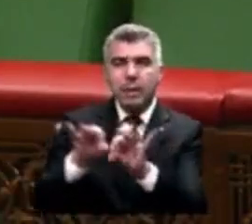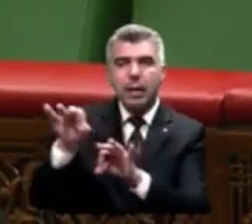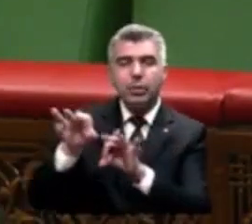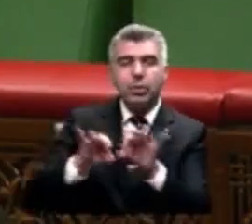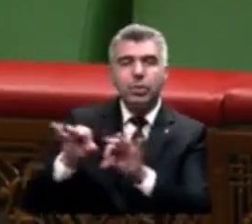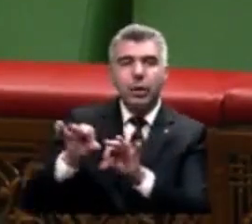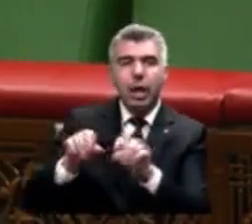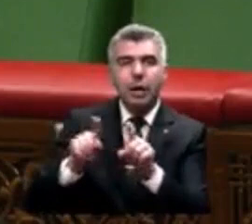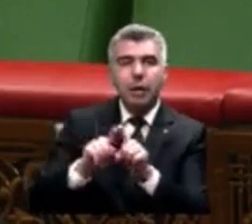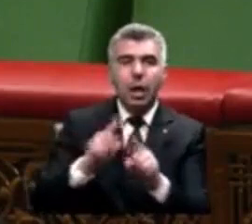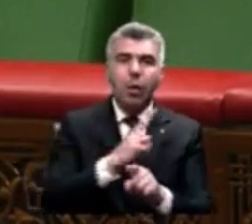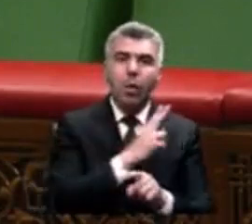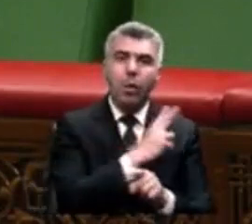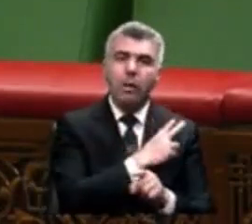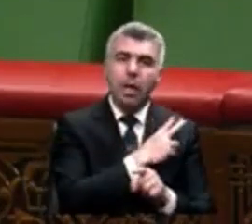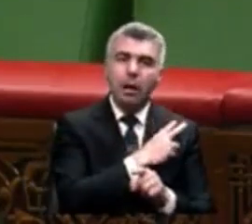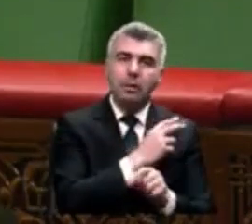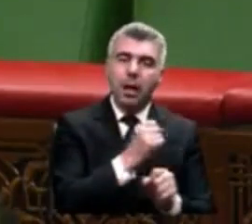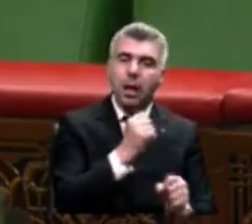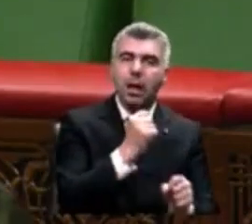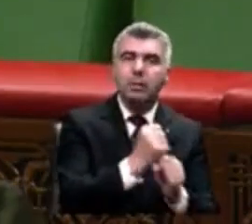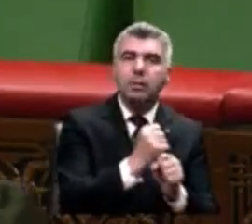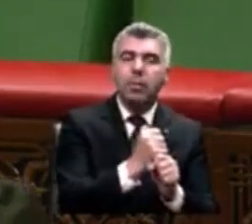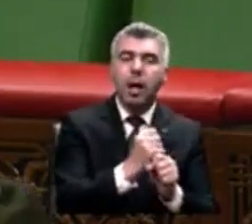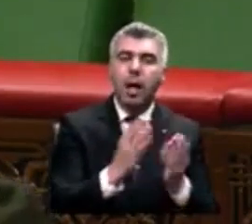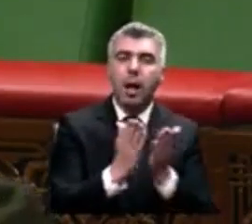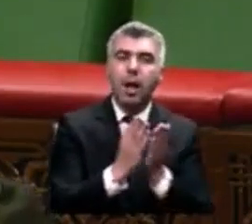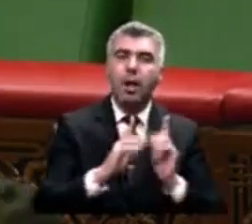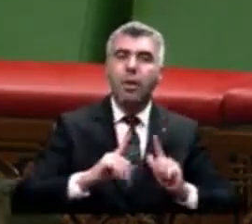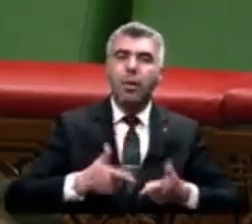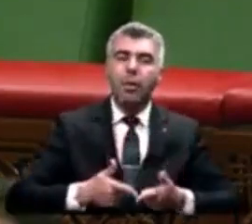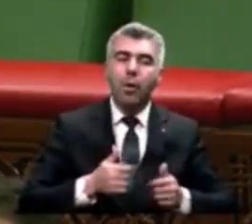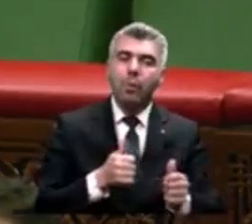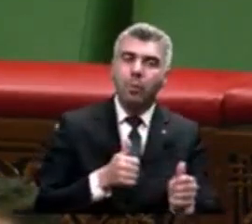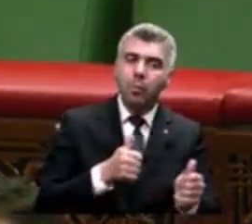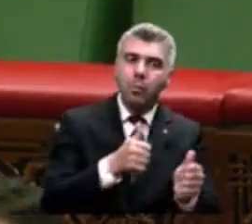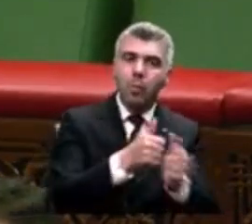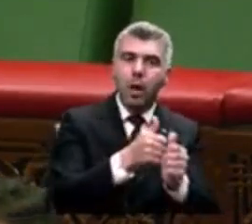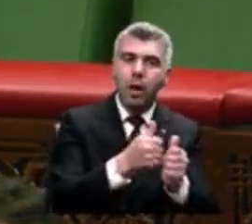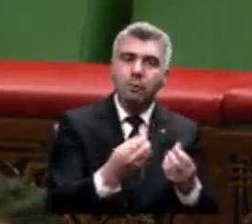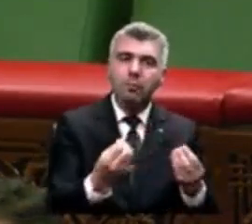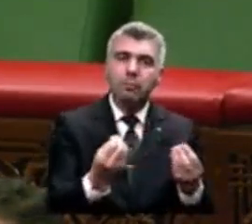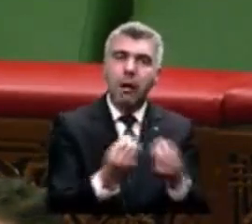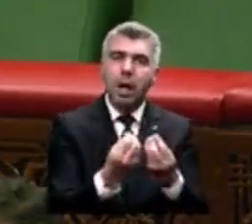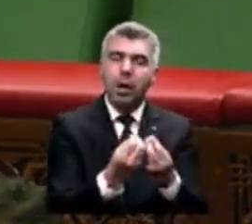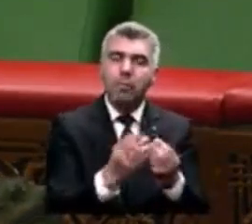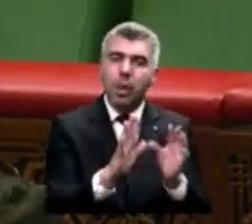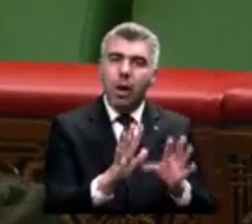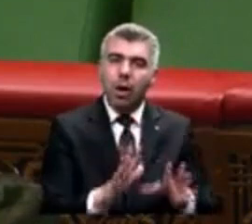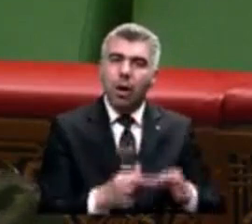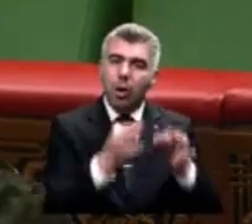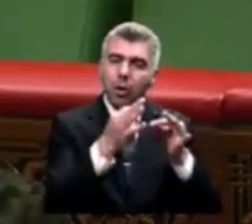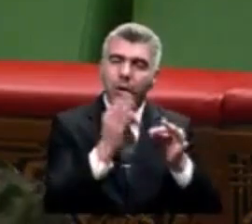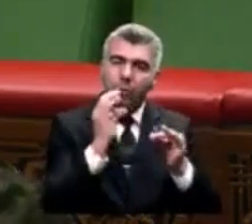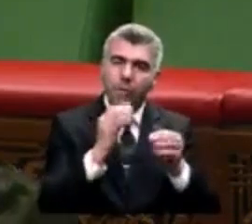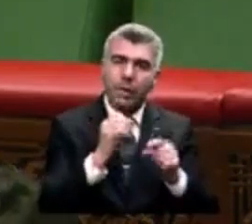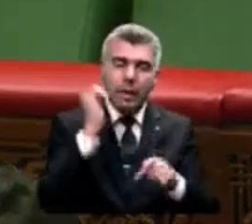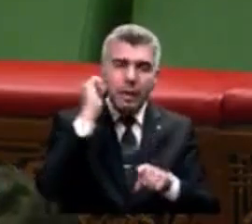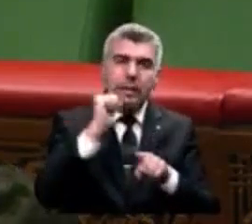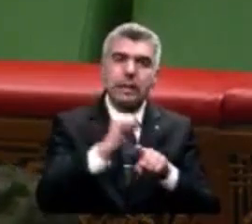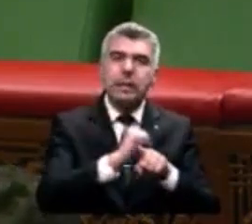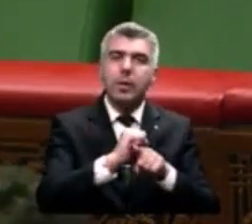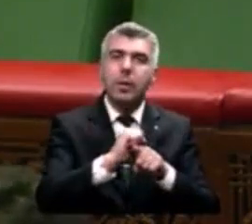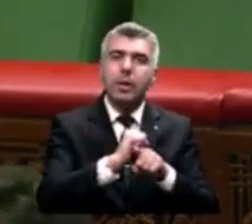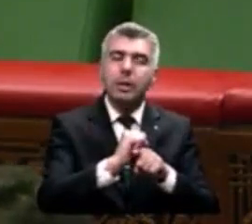دور الأساتذة والعاملين في القطاع ومواكبتهم في مسارهم المهني من خلال تكوين